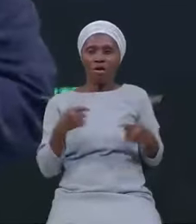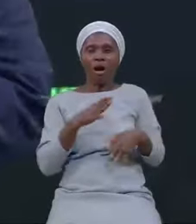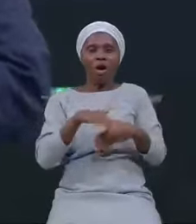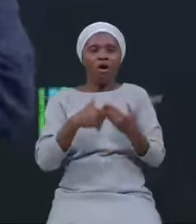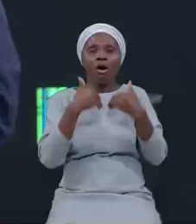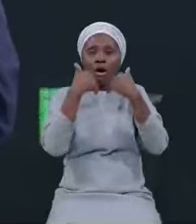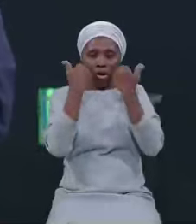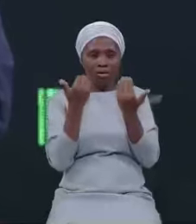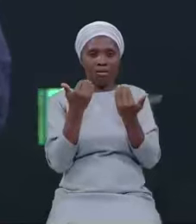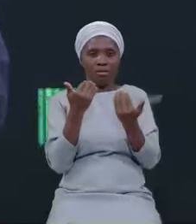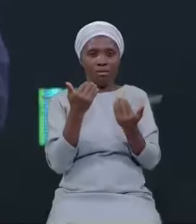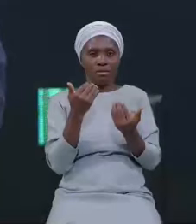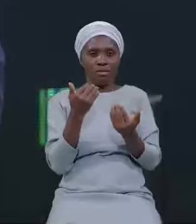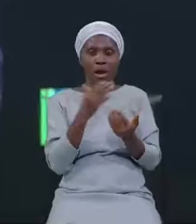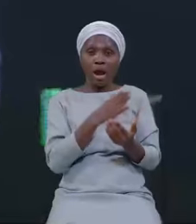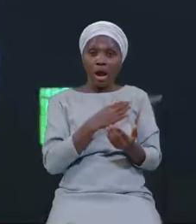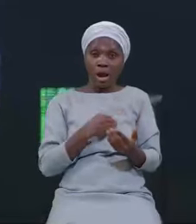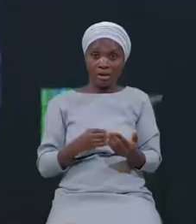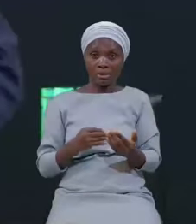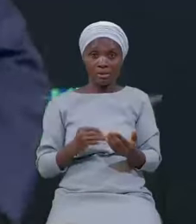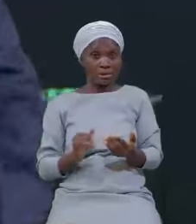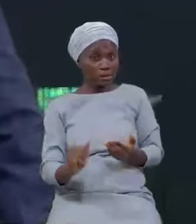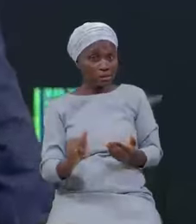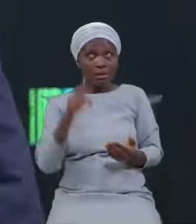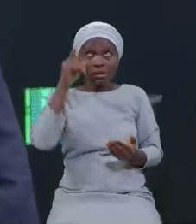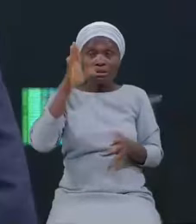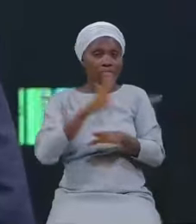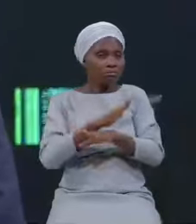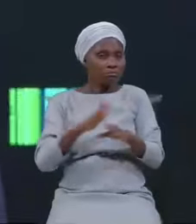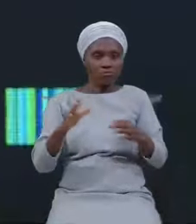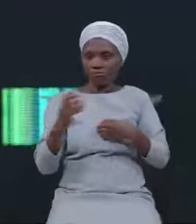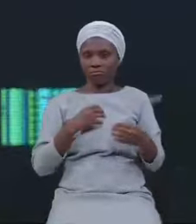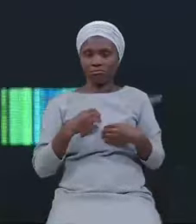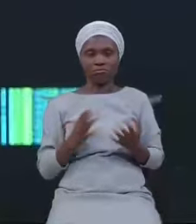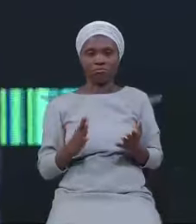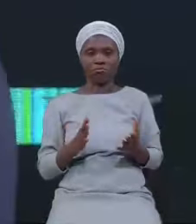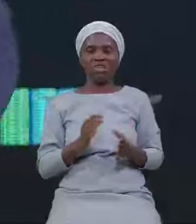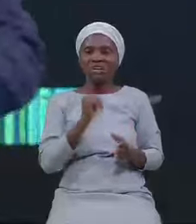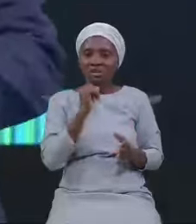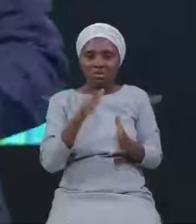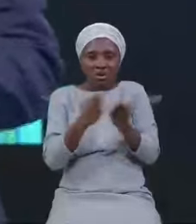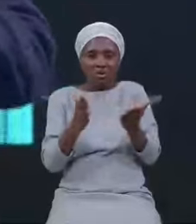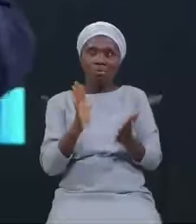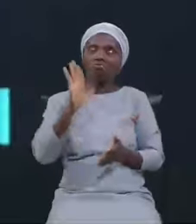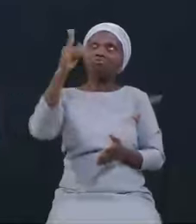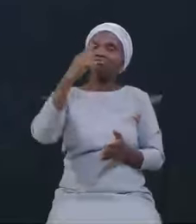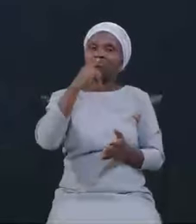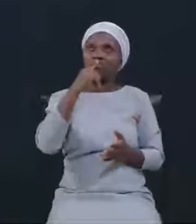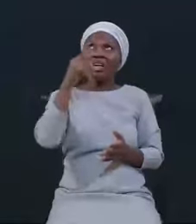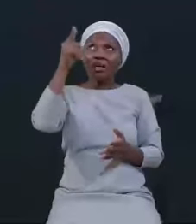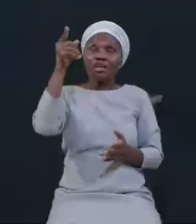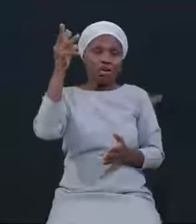ouvert la bouche. semblable à un agneau qu'on mène